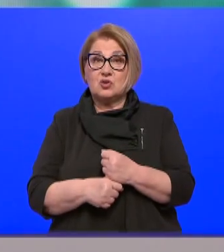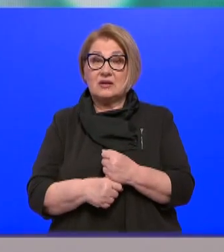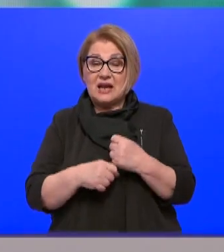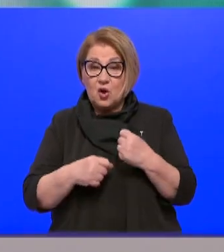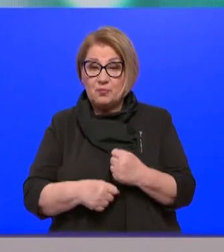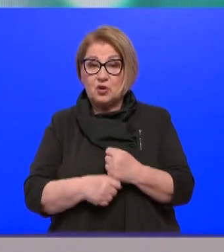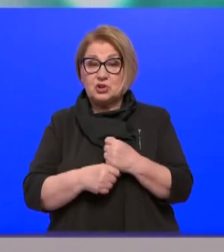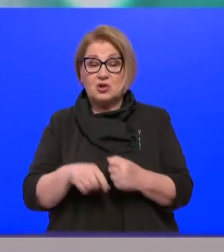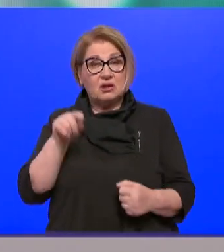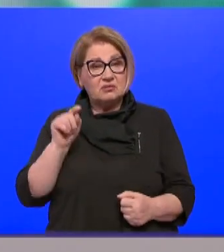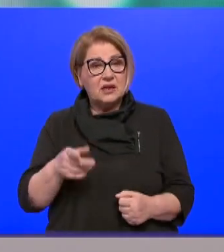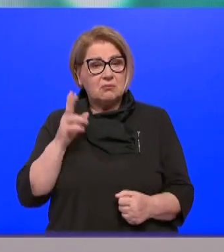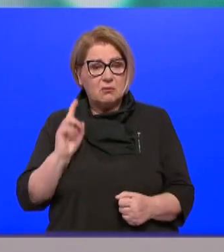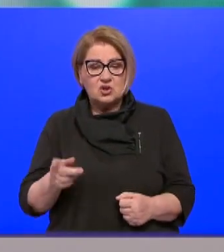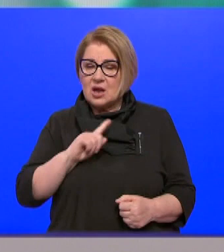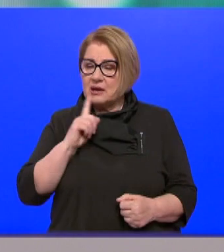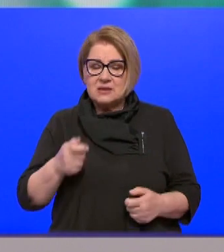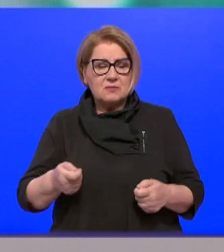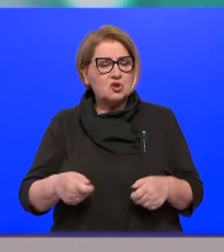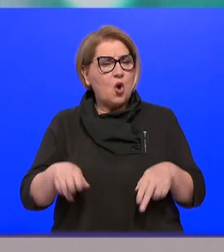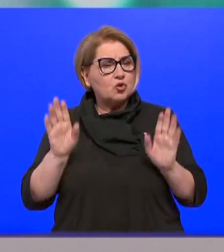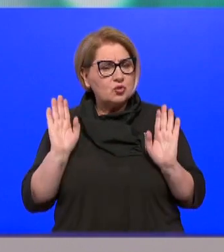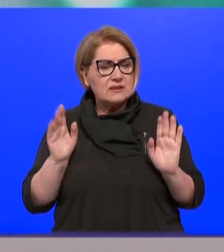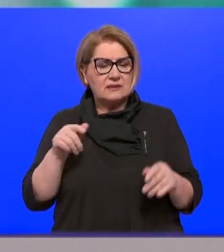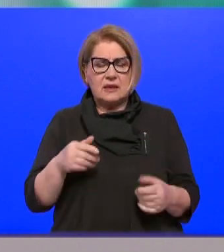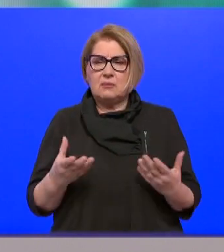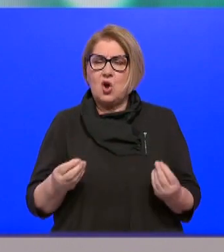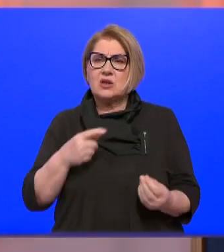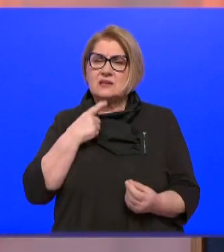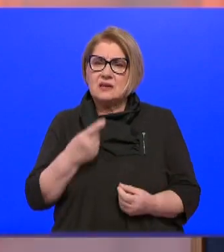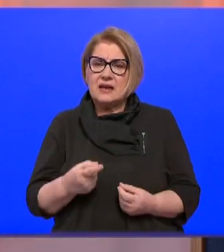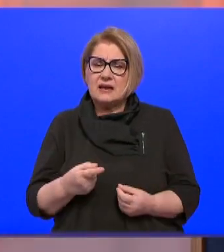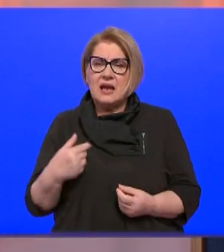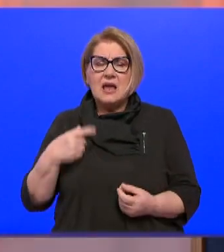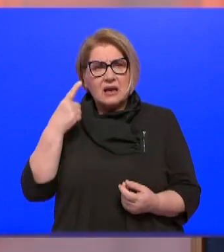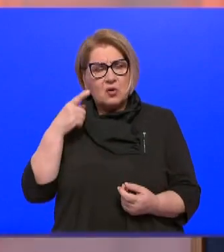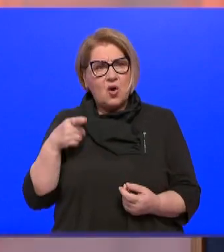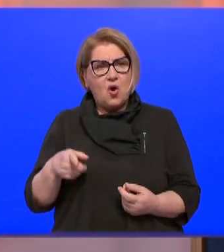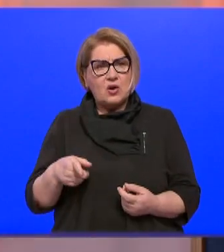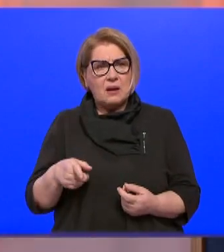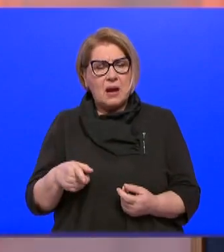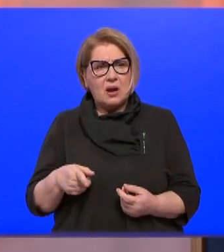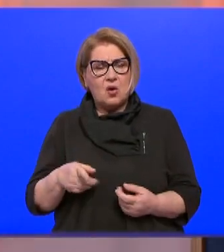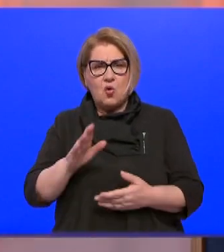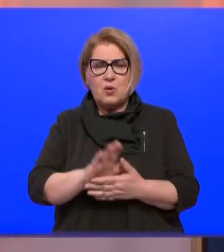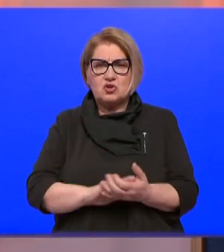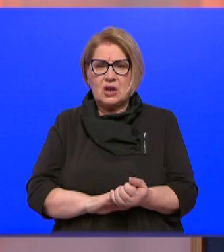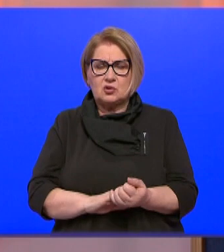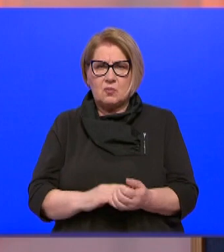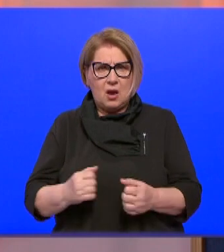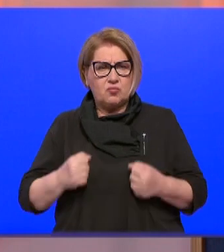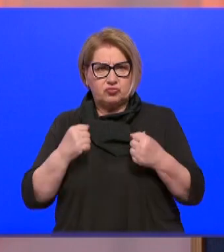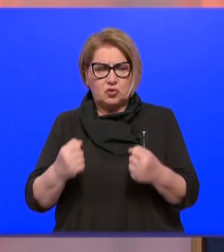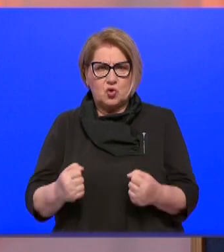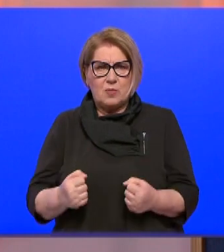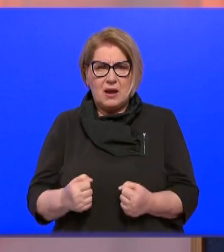podršku, ti možeš, ne smiješ odustati. Brojni ste svjedočili da ste mislili kako je ona, možda u samom početku je onako gruba